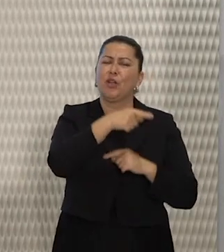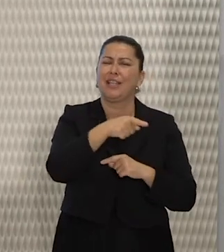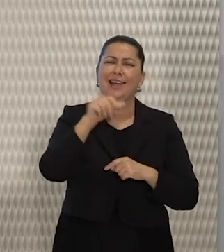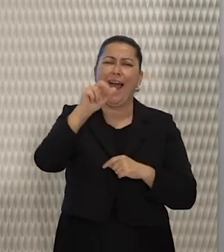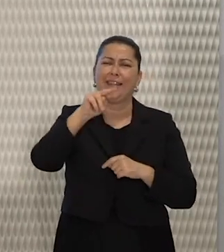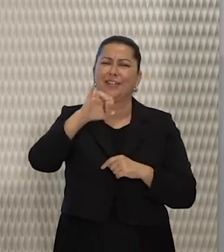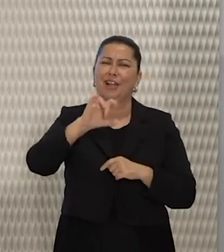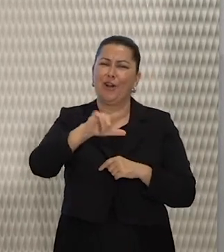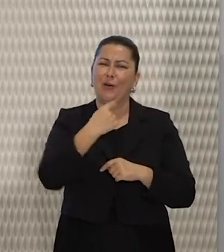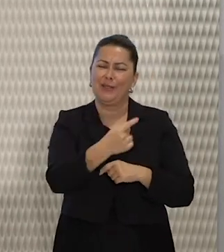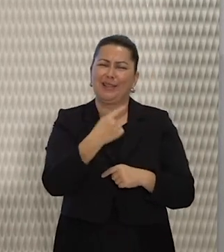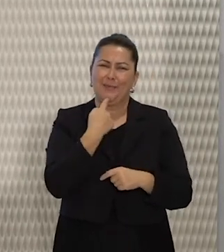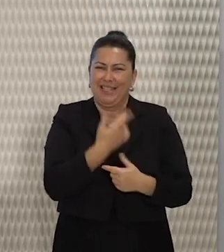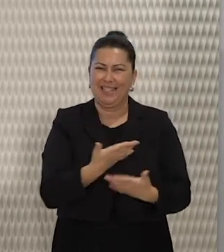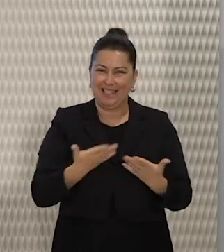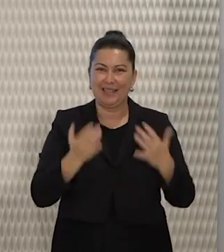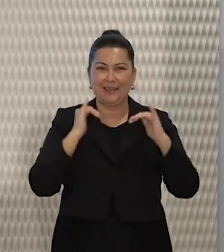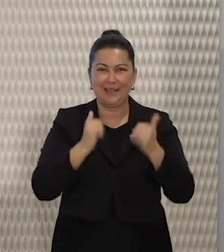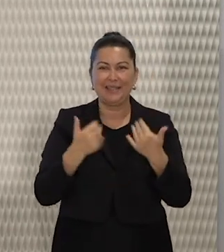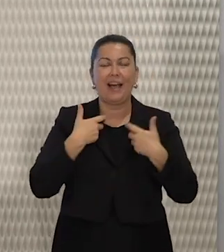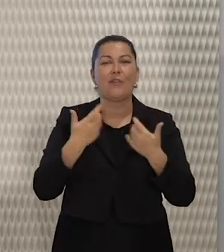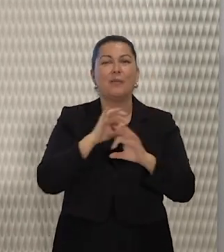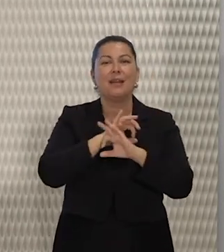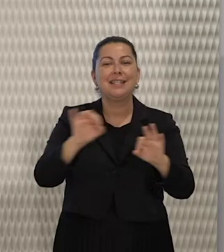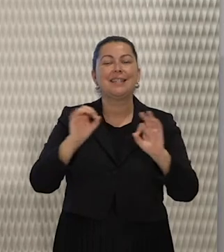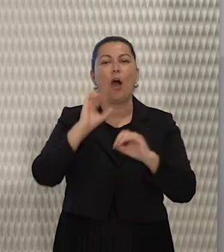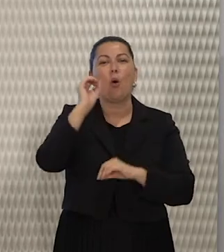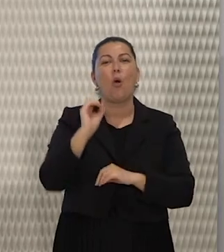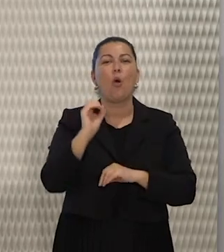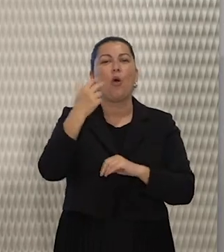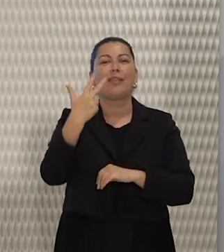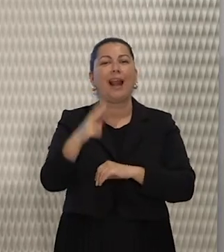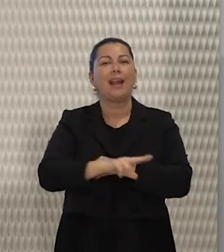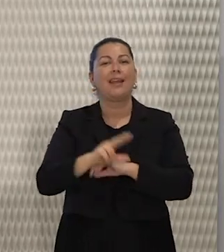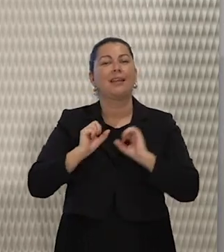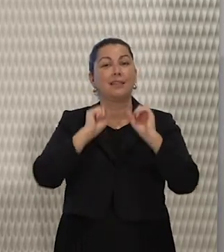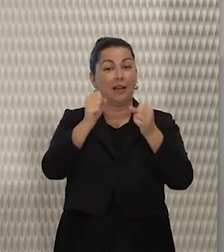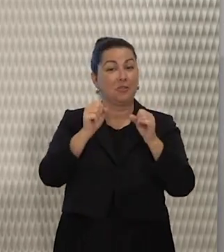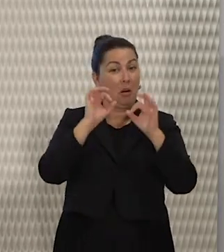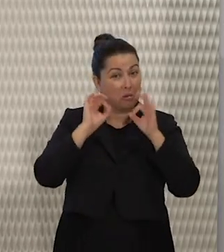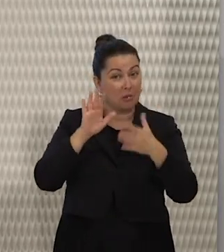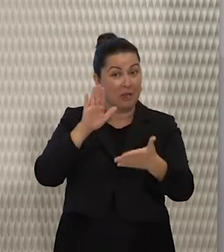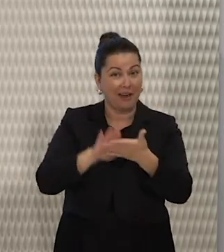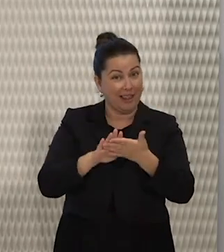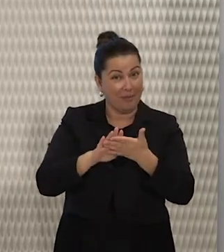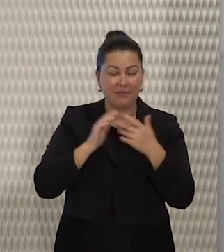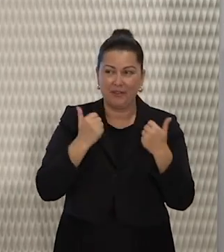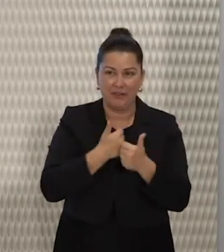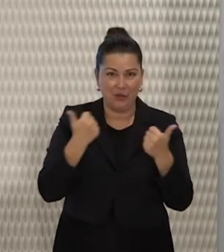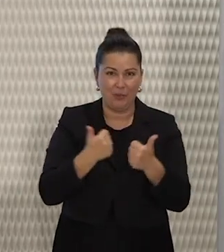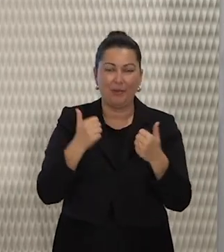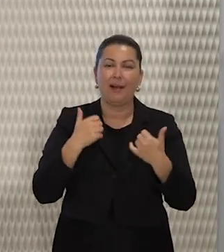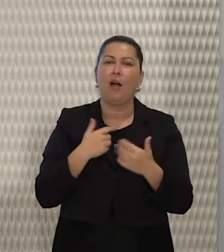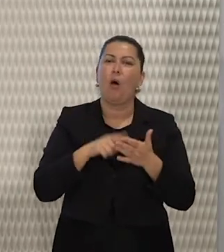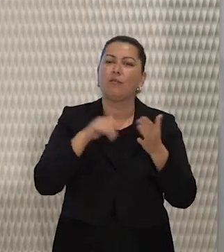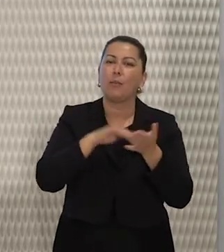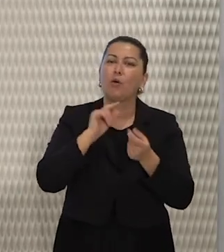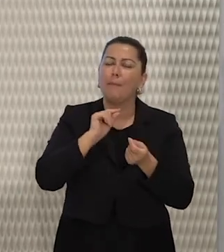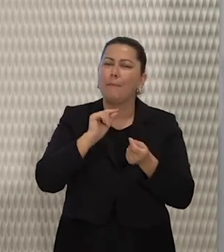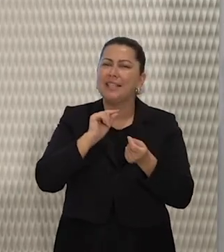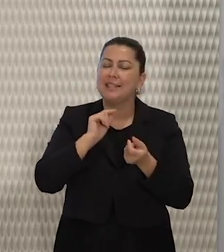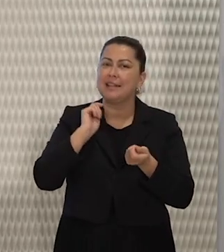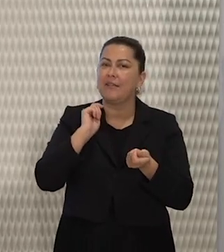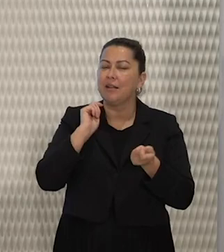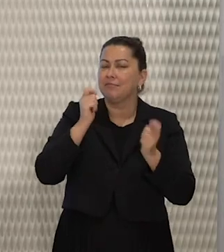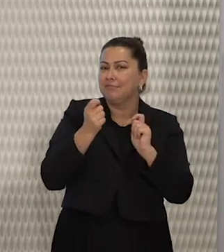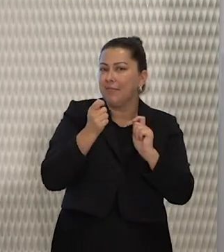Selbstbeschreibung. Und ich freue mich sehr zu sehen, dass die Ö3-Lehrlingsaktion hier auch so fruchtet. Und oftmals braucht es nur ein Umdenken. Ein Mittel,